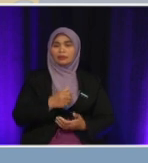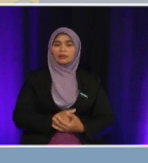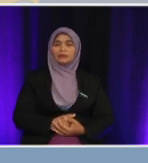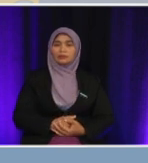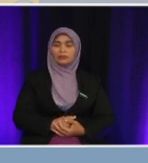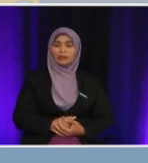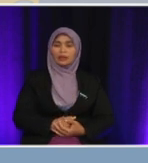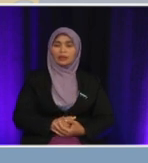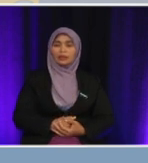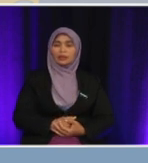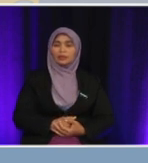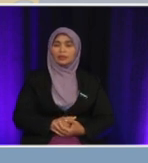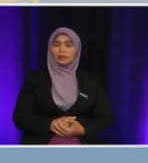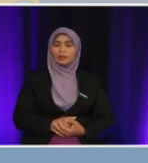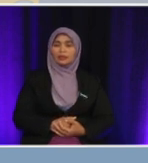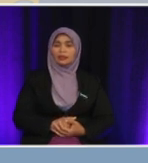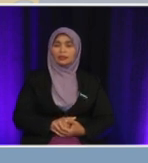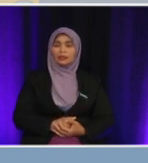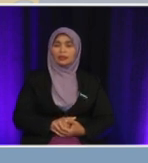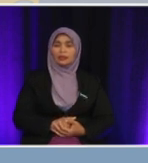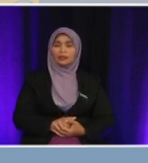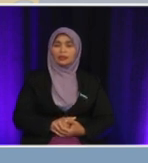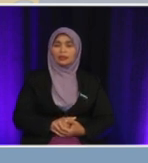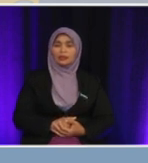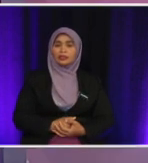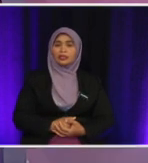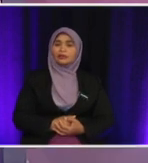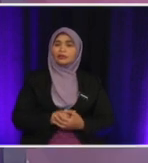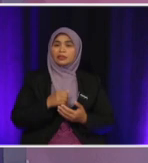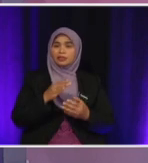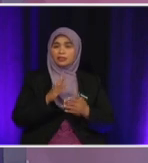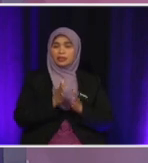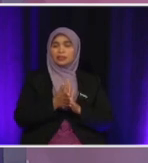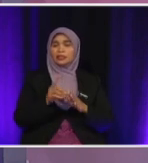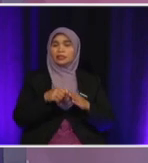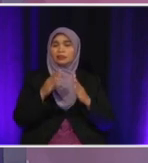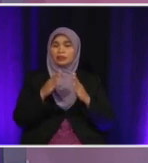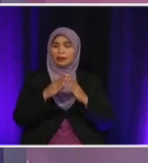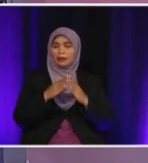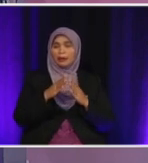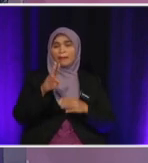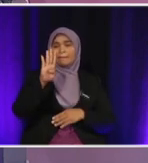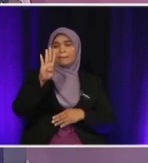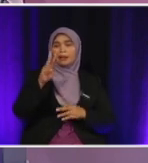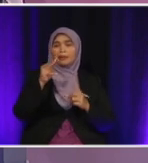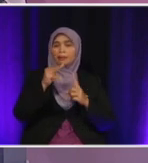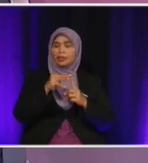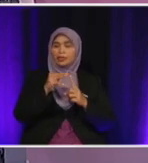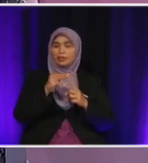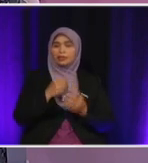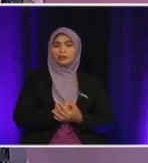tinggi markah Tuh Anisa adik-adik di rumah bisa beli dapat 4 markah untuk